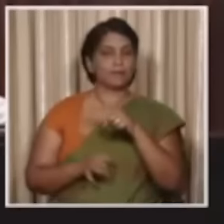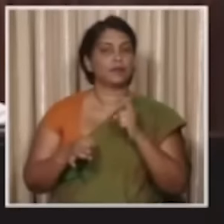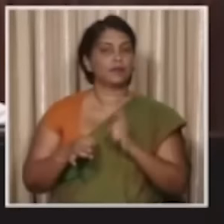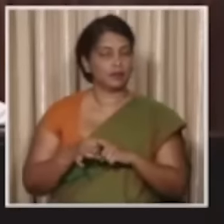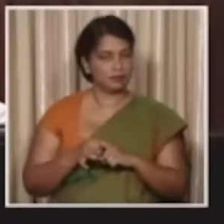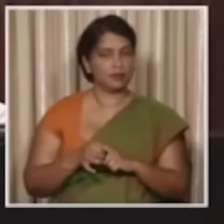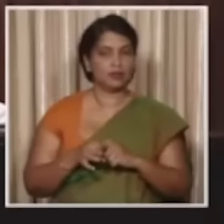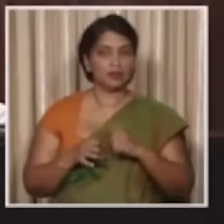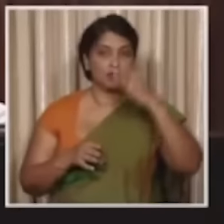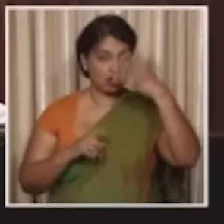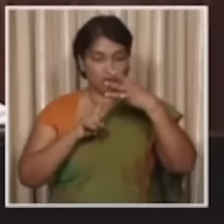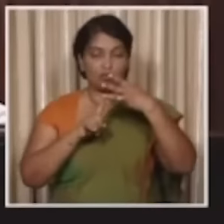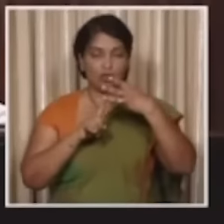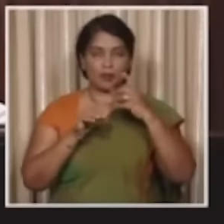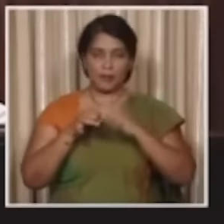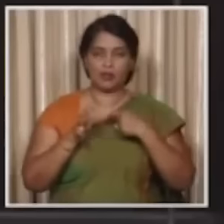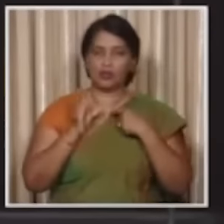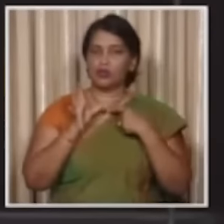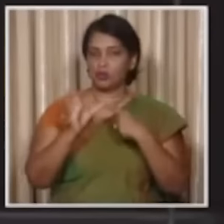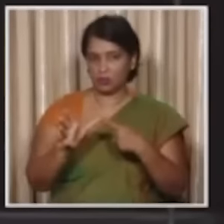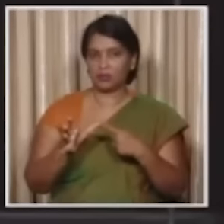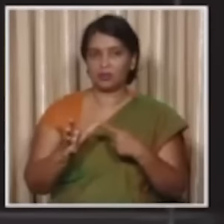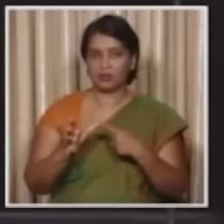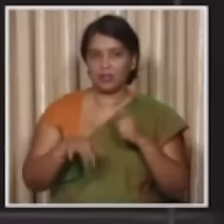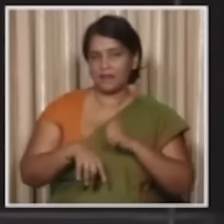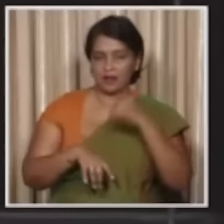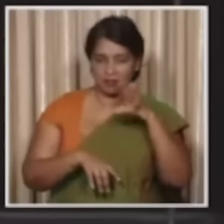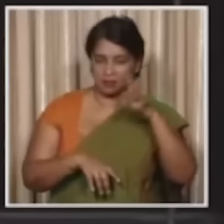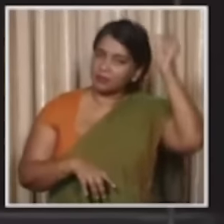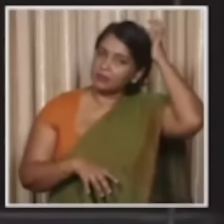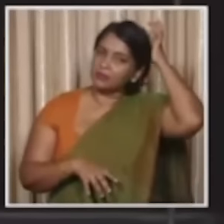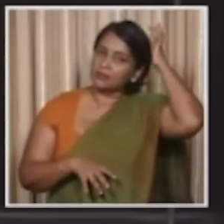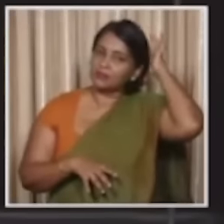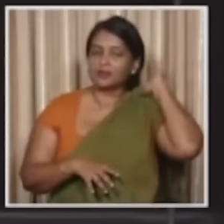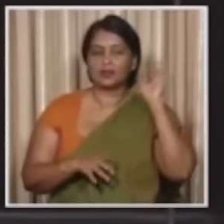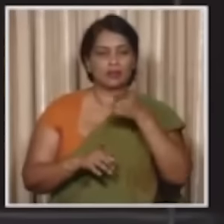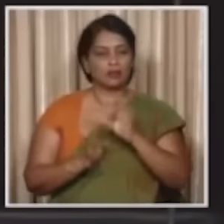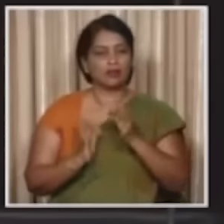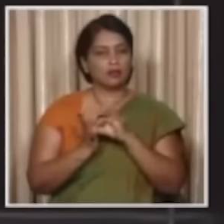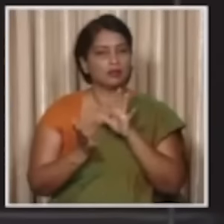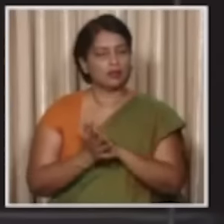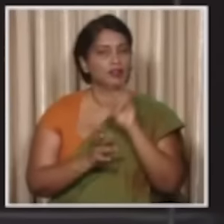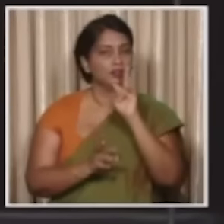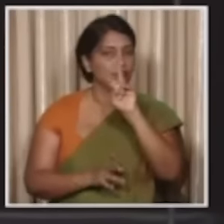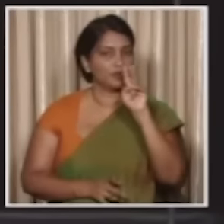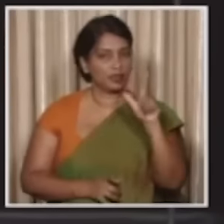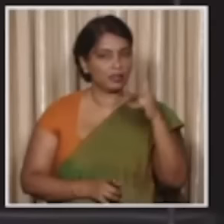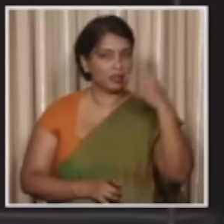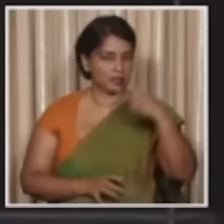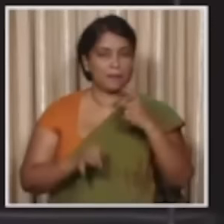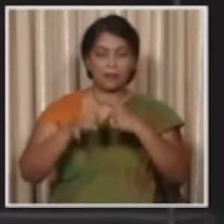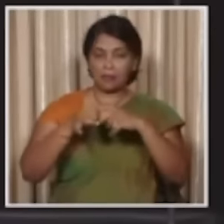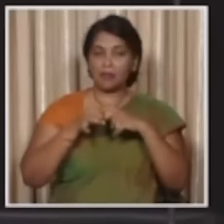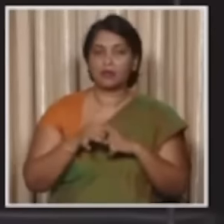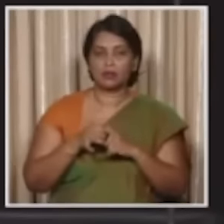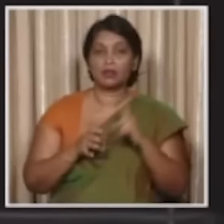ප්‍රශ්නෙට තුන්වෙනි ප්‍රශ්නෙට මම උත්තර දෙන්න හදනවා කාල වේලාවේ ප්‍රශ්නයක් නිසා. ස්ථාවර නියුග 27/2 යටතේ ඔබතුමා ආසන ලද